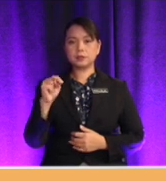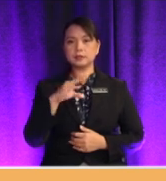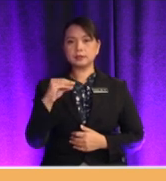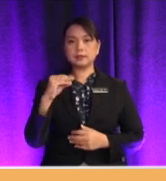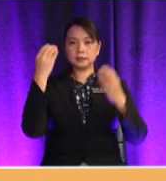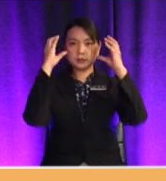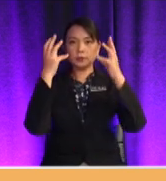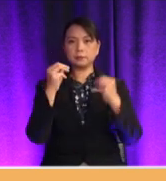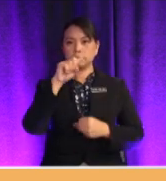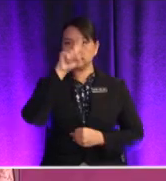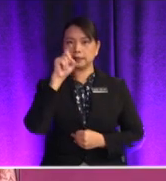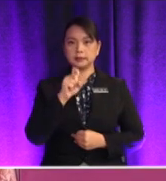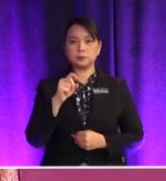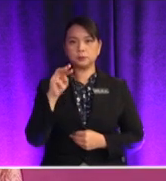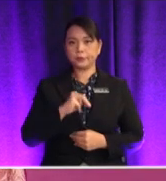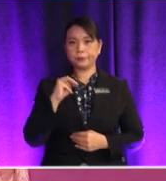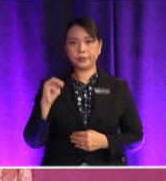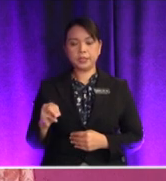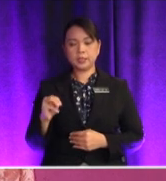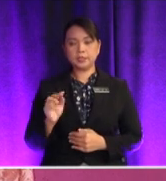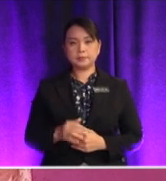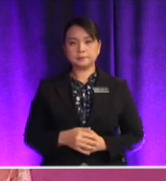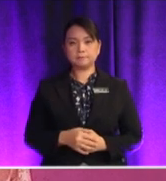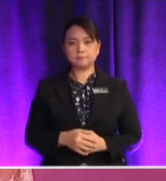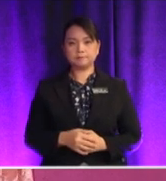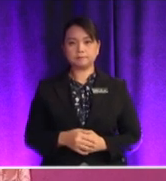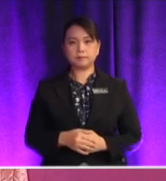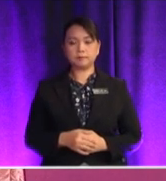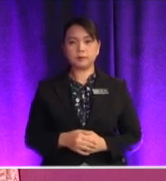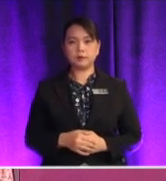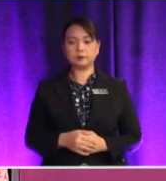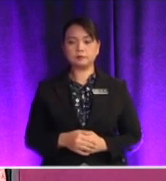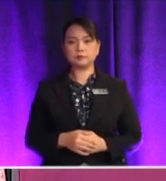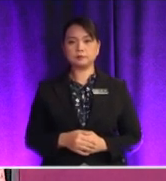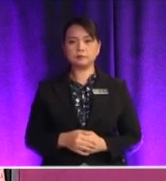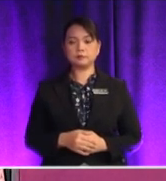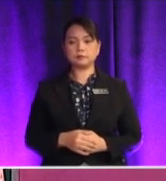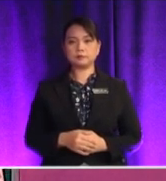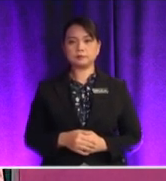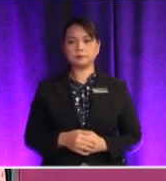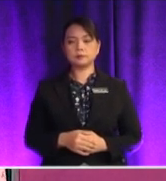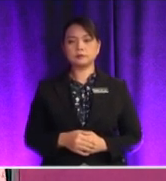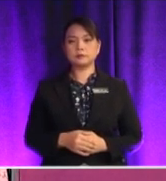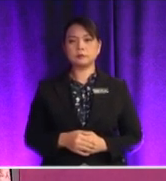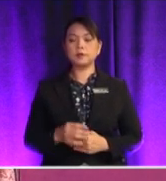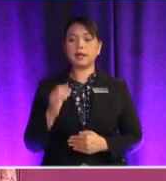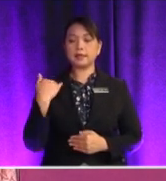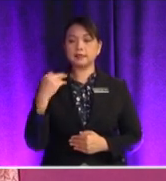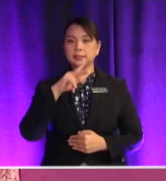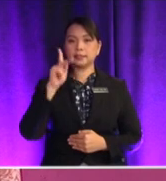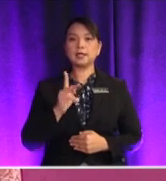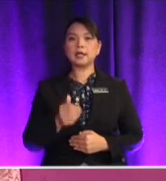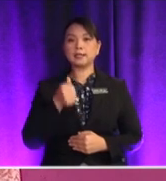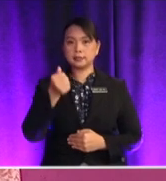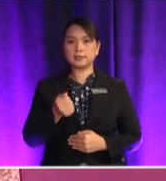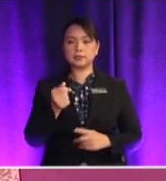murid saya hari ini. Okey. Berdasarkan gambar, adakah anda bersetuju jika dikatakan